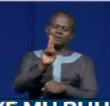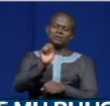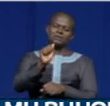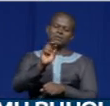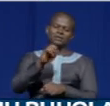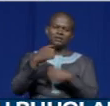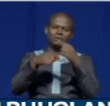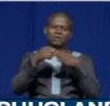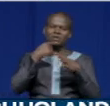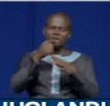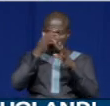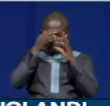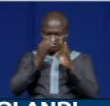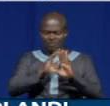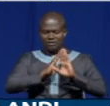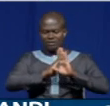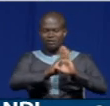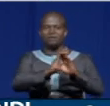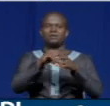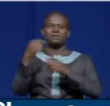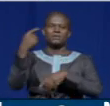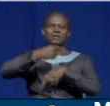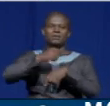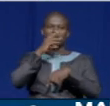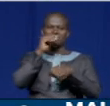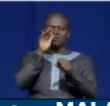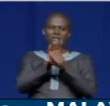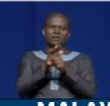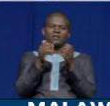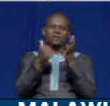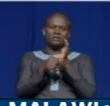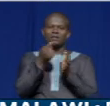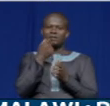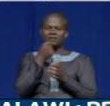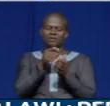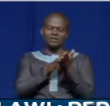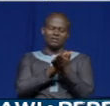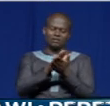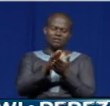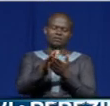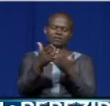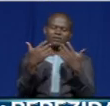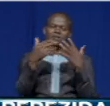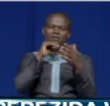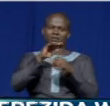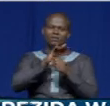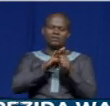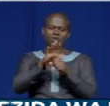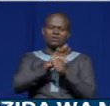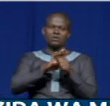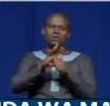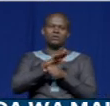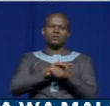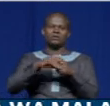tukivuga ku bigendanye n'ingamba zo kwirinda muri iyi minsi rero haravugwa ikibazo cy'imiti isukura intoki itujuje ubuziranenge hari n'iyaciwe